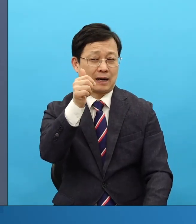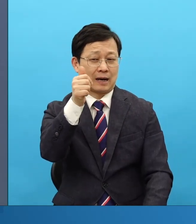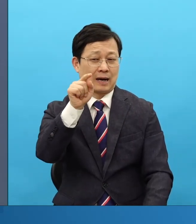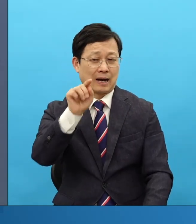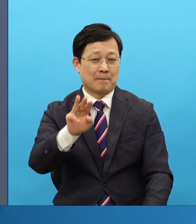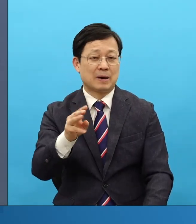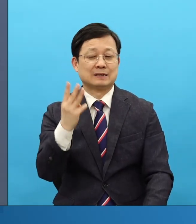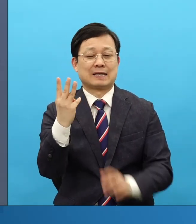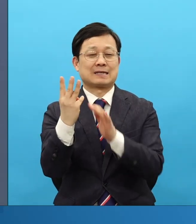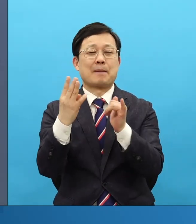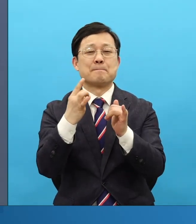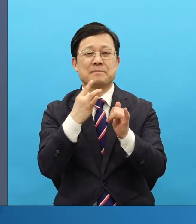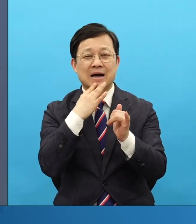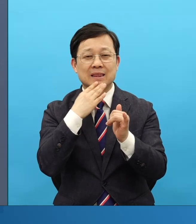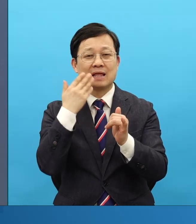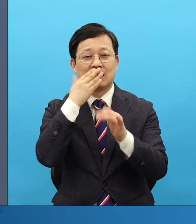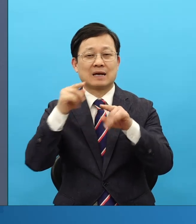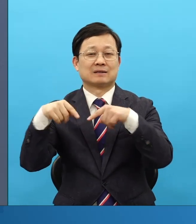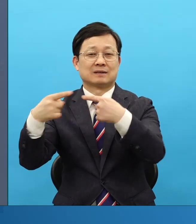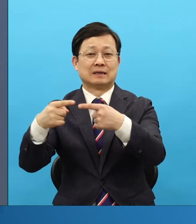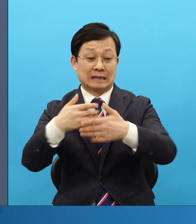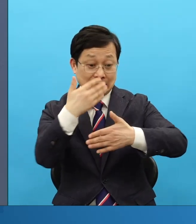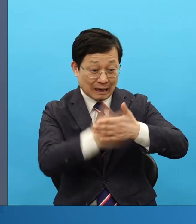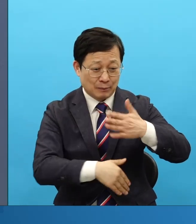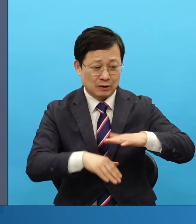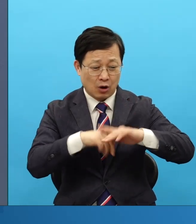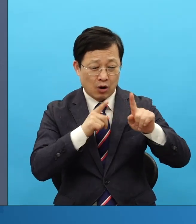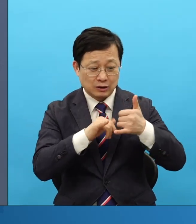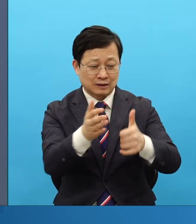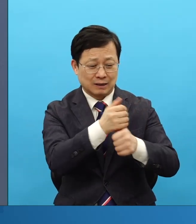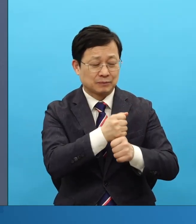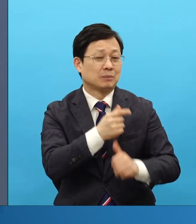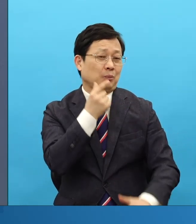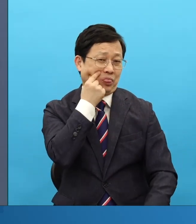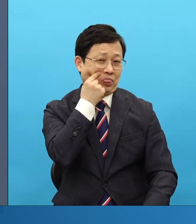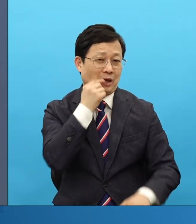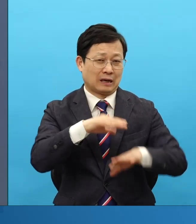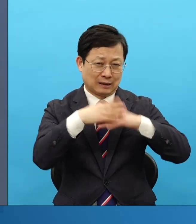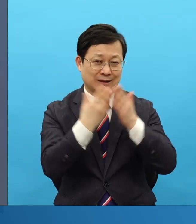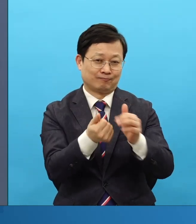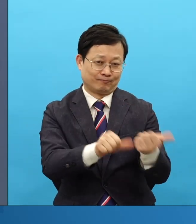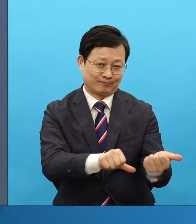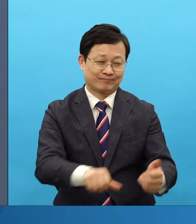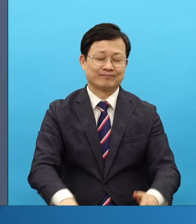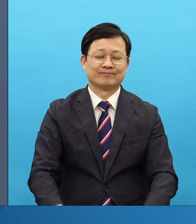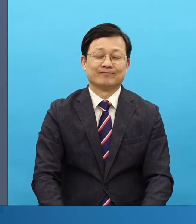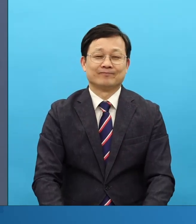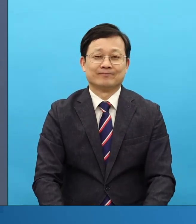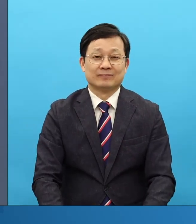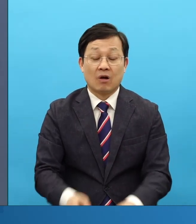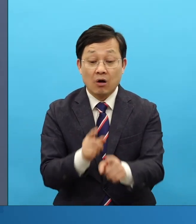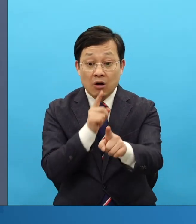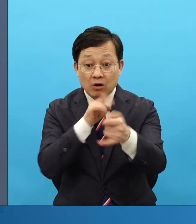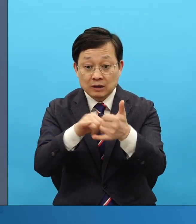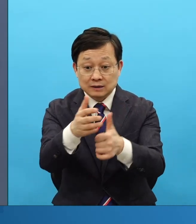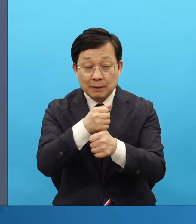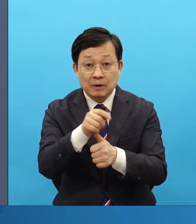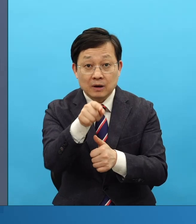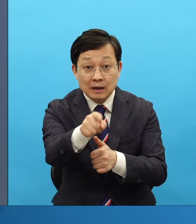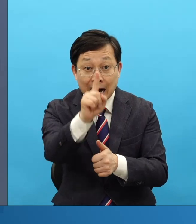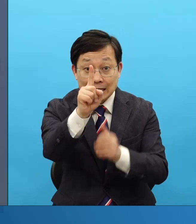그러니까 거의 다 언약을 안 잡았다는 It 말이에요. means that majority of the people did not hold to the covenant. 언약 잡은 여러분 한